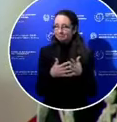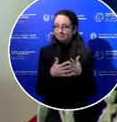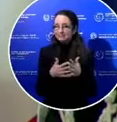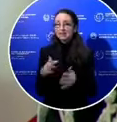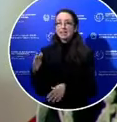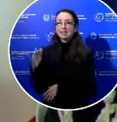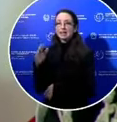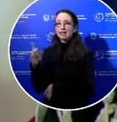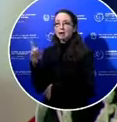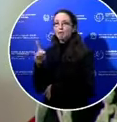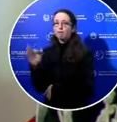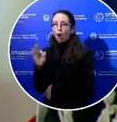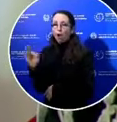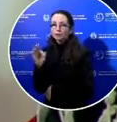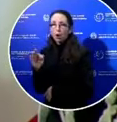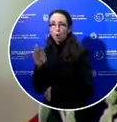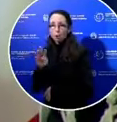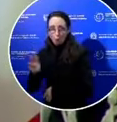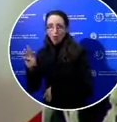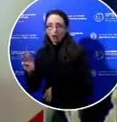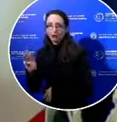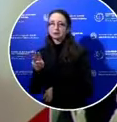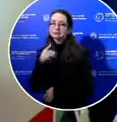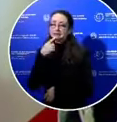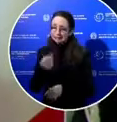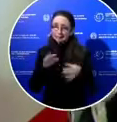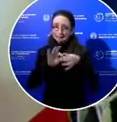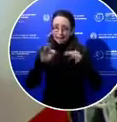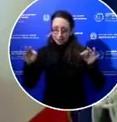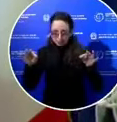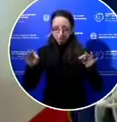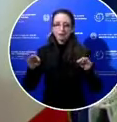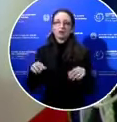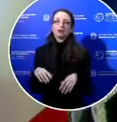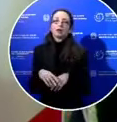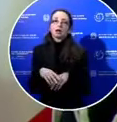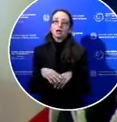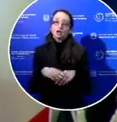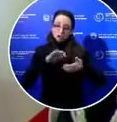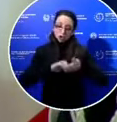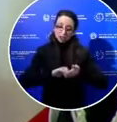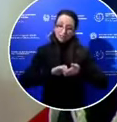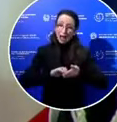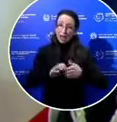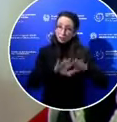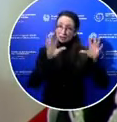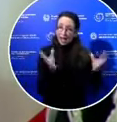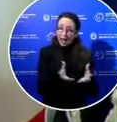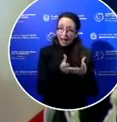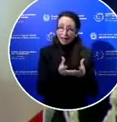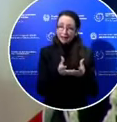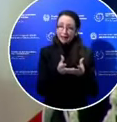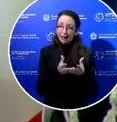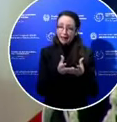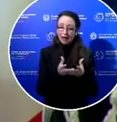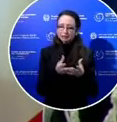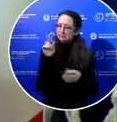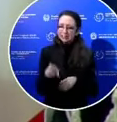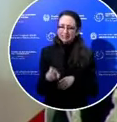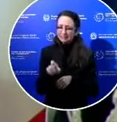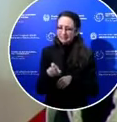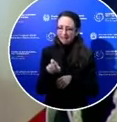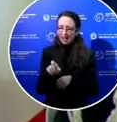Wallace in Infinite Jest. La società moderna tende ad avvertire una insaziabile necessità di evasione